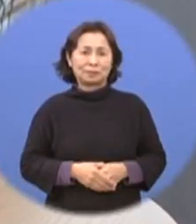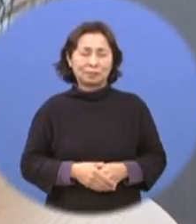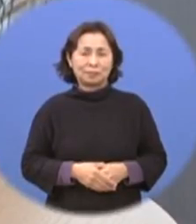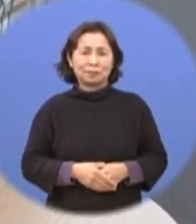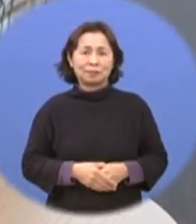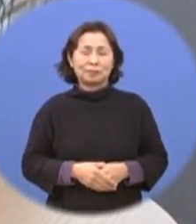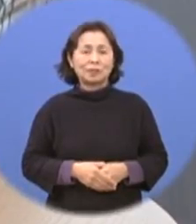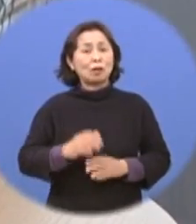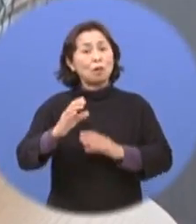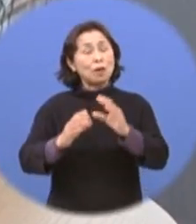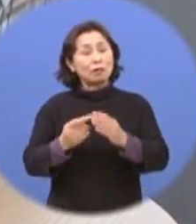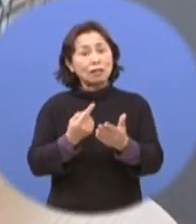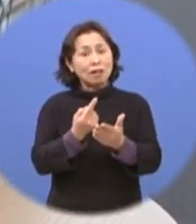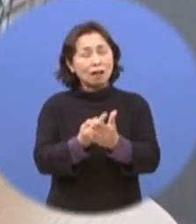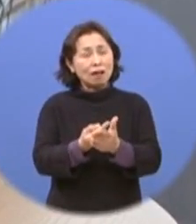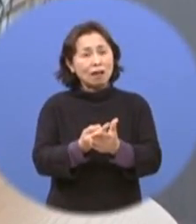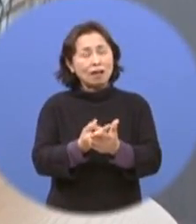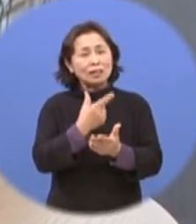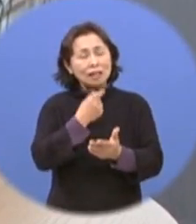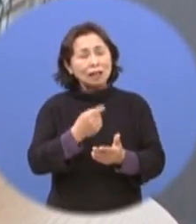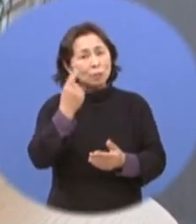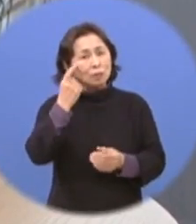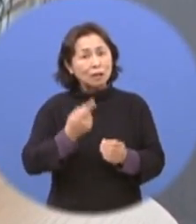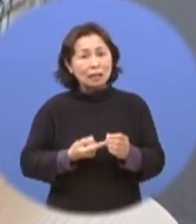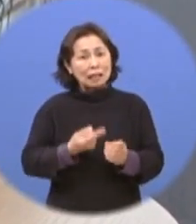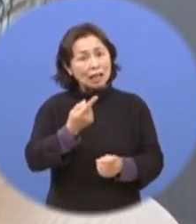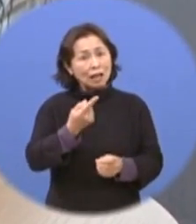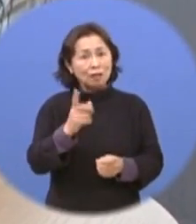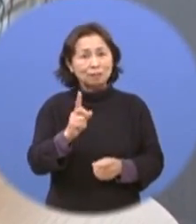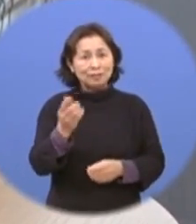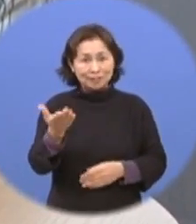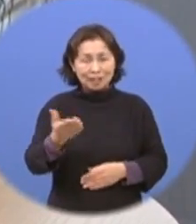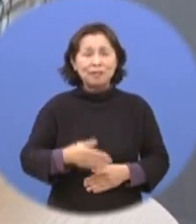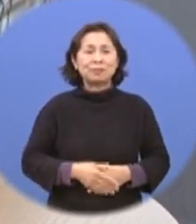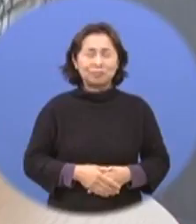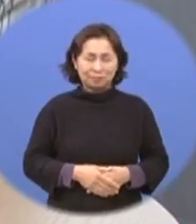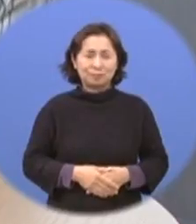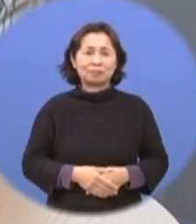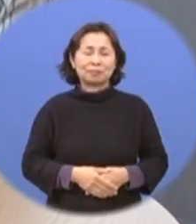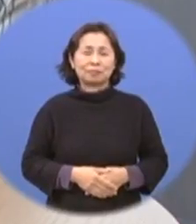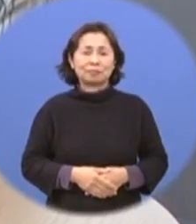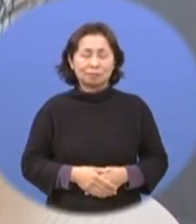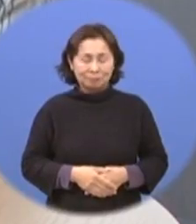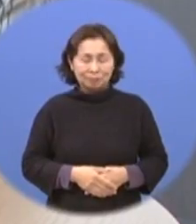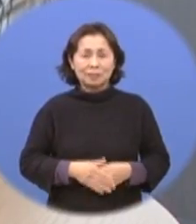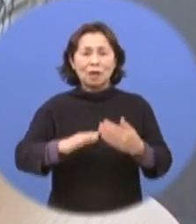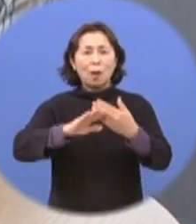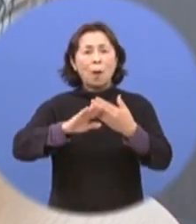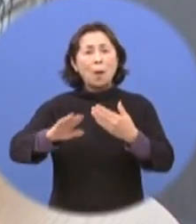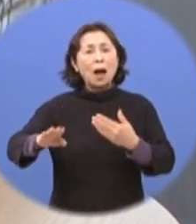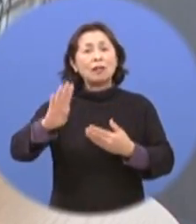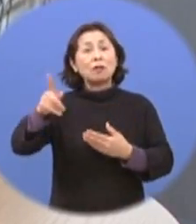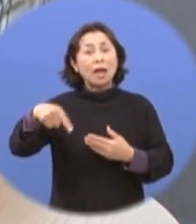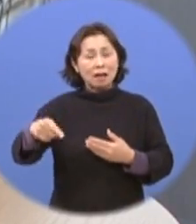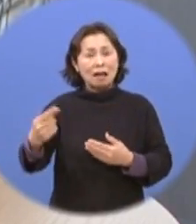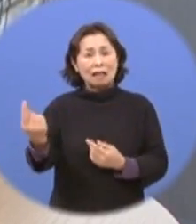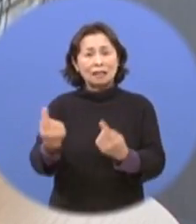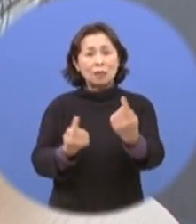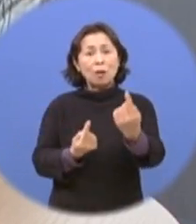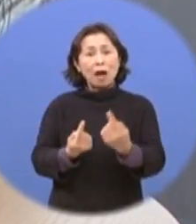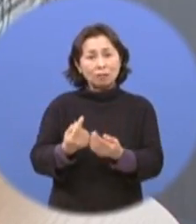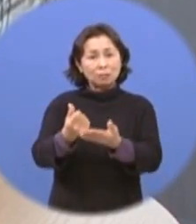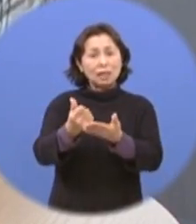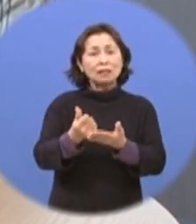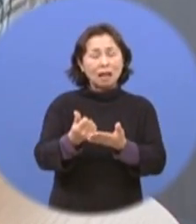ジビエフェスタに参加しようと思ったきっかけ理由教えてくださいはい他県から来ていただくお客様に和歌山の